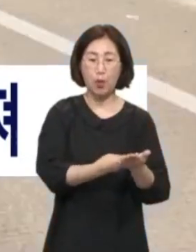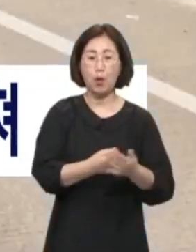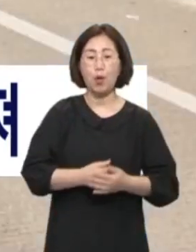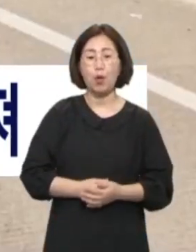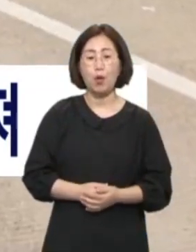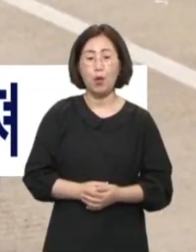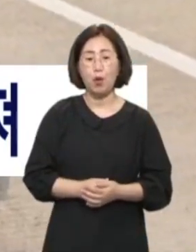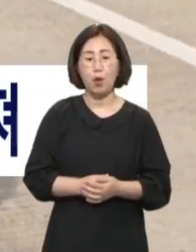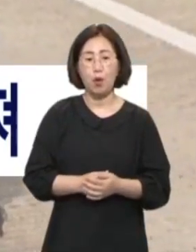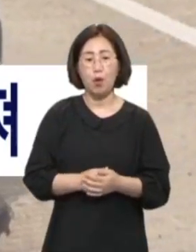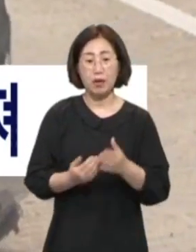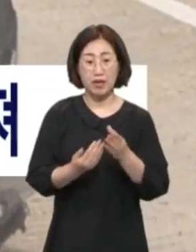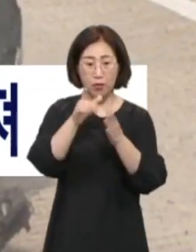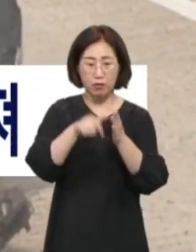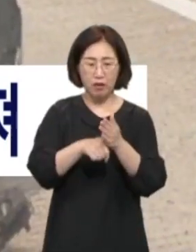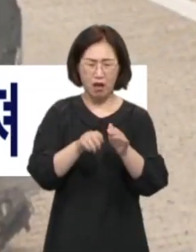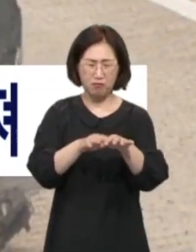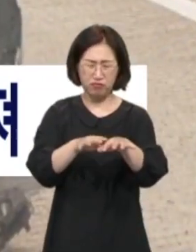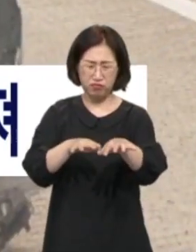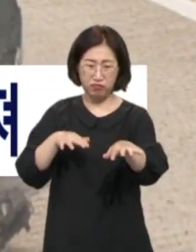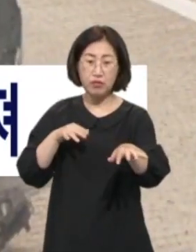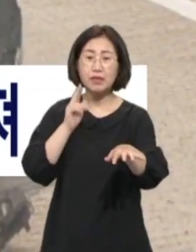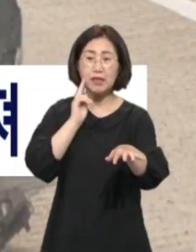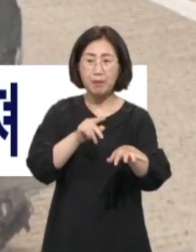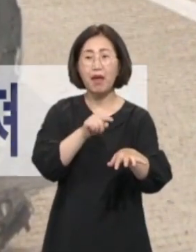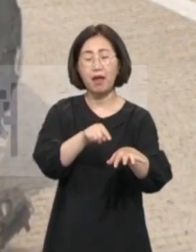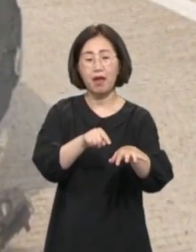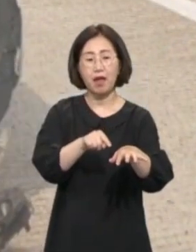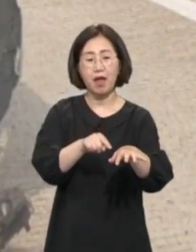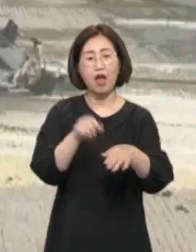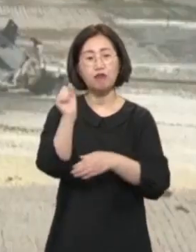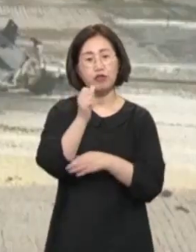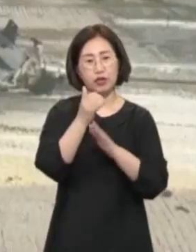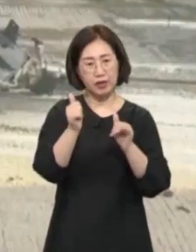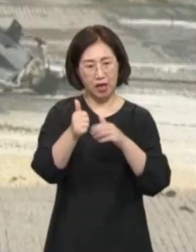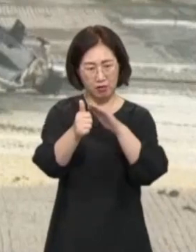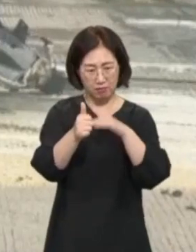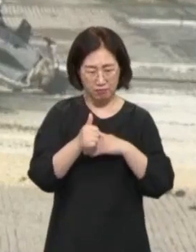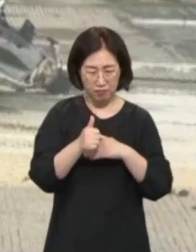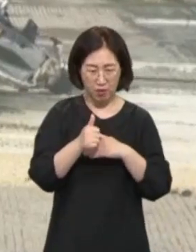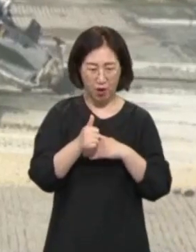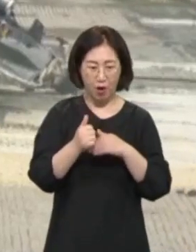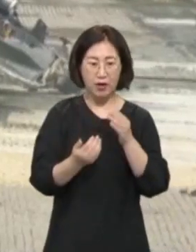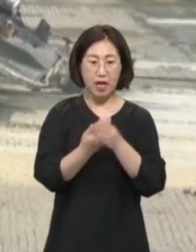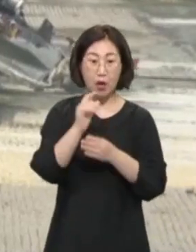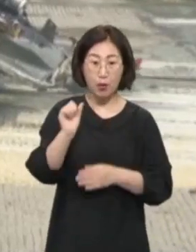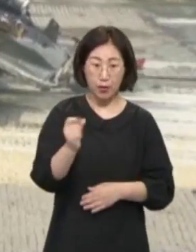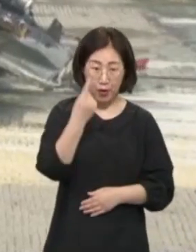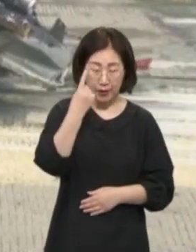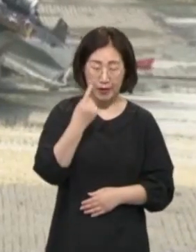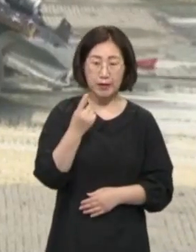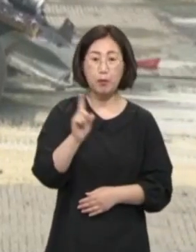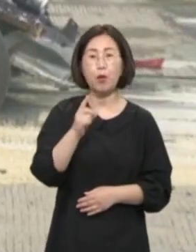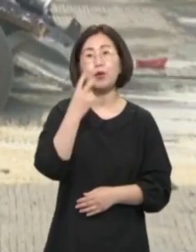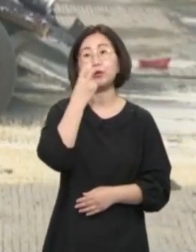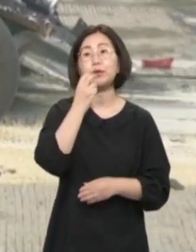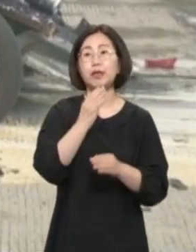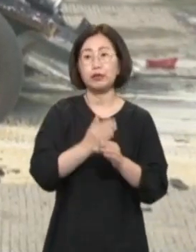순찰대는 사고 당시 도로정체가 심한 상태였다며 운전자 등을 상대로 정확한 사고 경위를 조사하고 있습니다